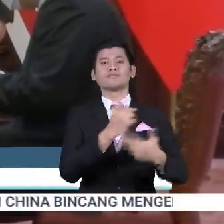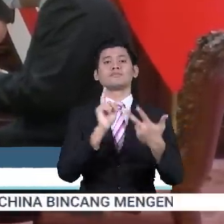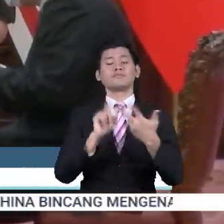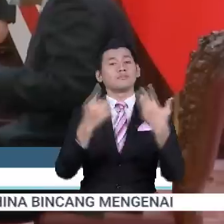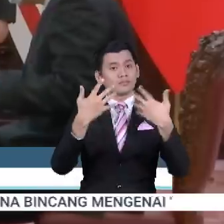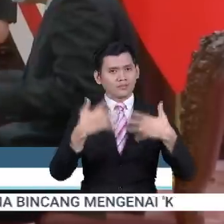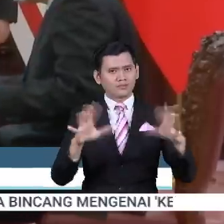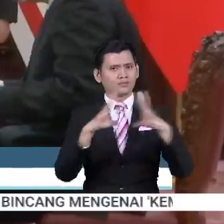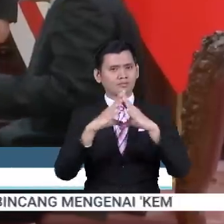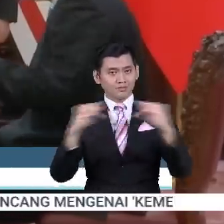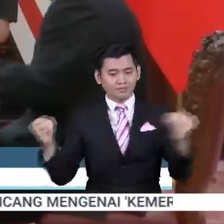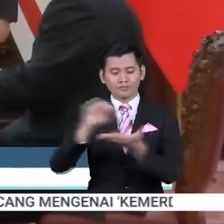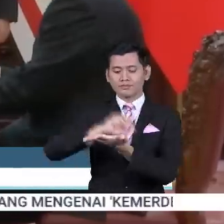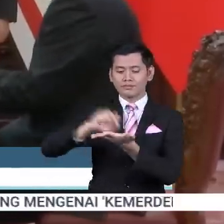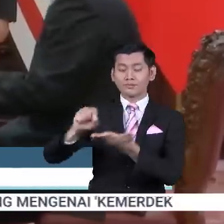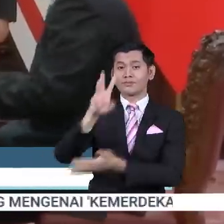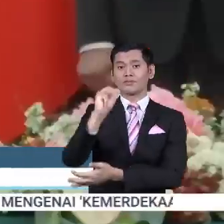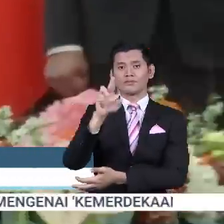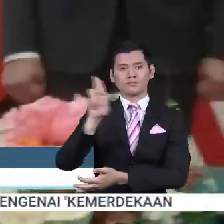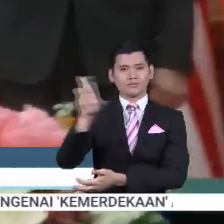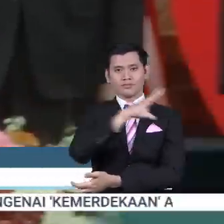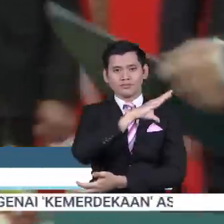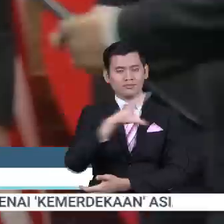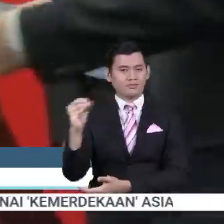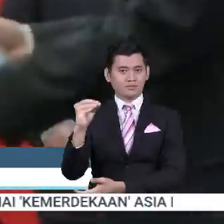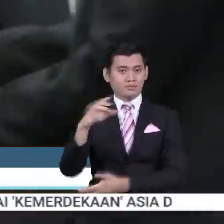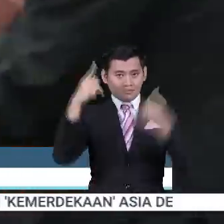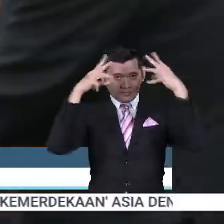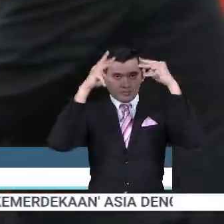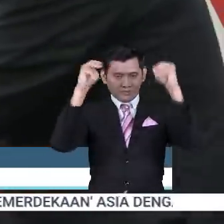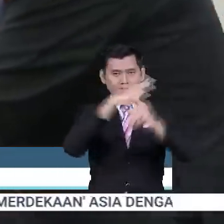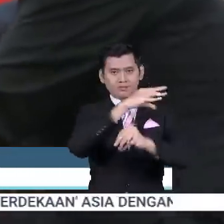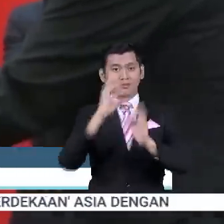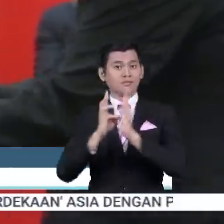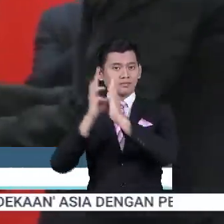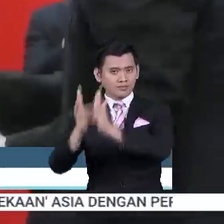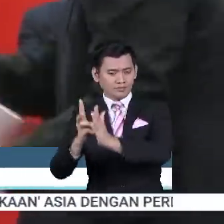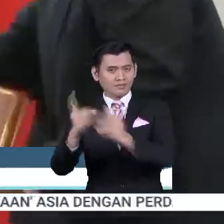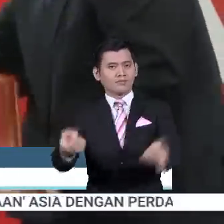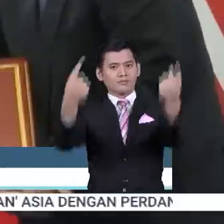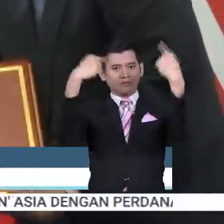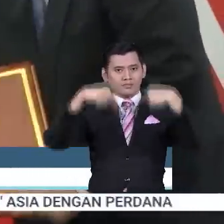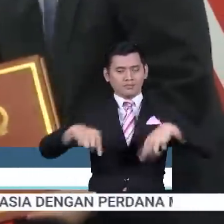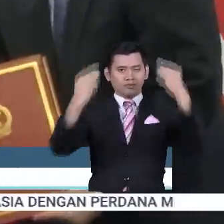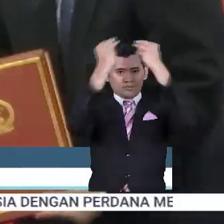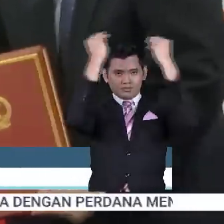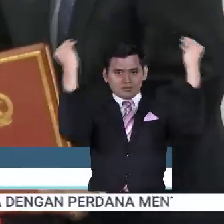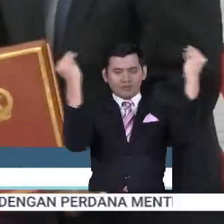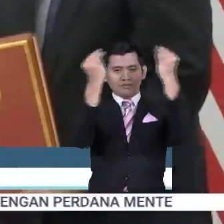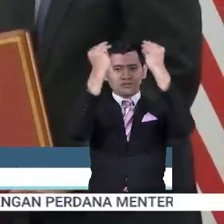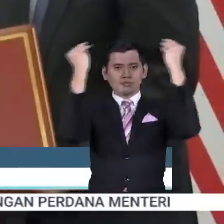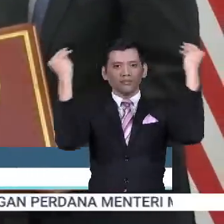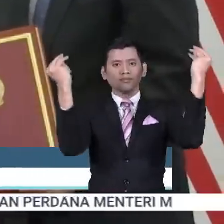Selesai menyaksikan MOU itu, Perdana Menteri dan delegasi menghadiri majlis berbuka puasa yang dihoskan Qiang bertempat di Dewan Besar